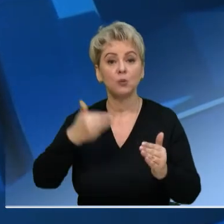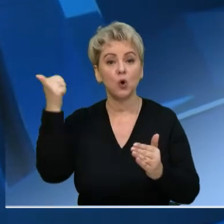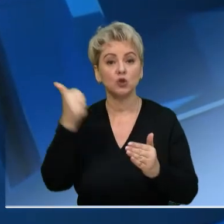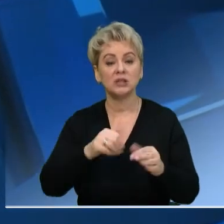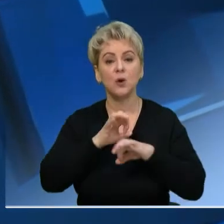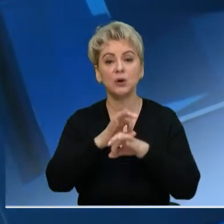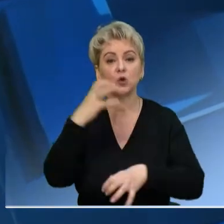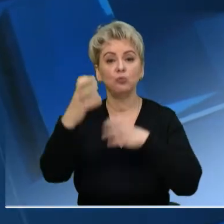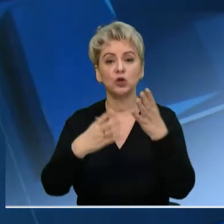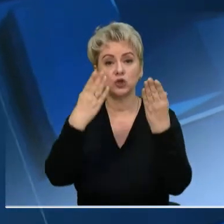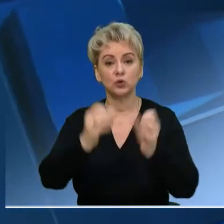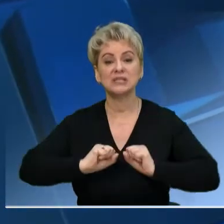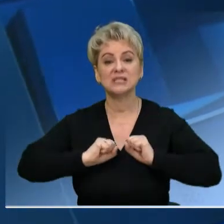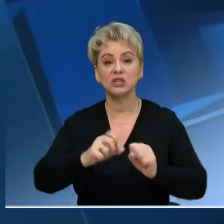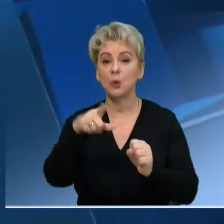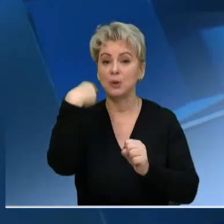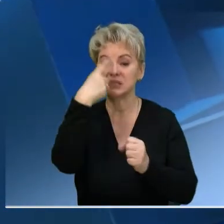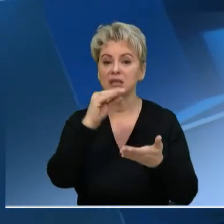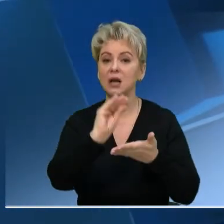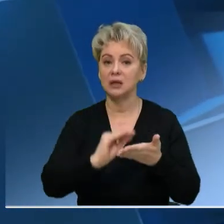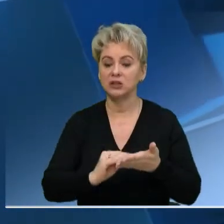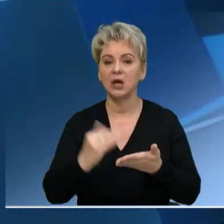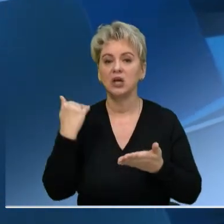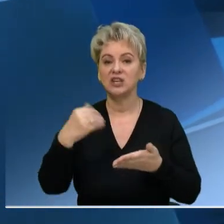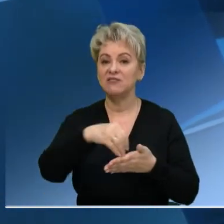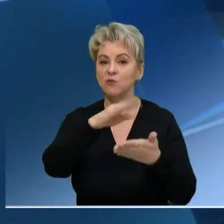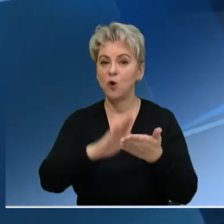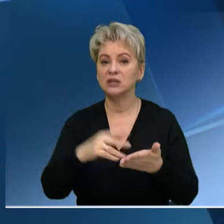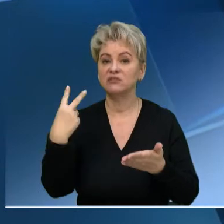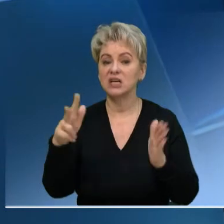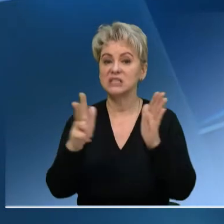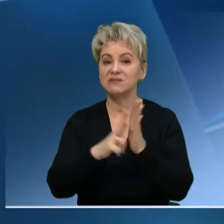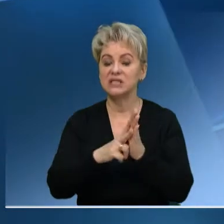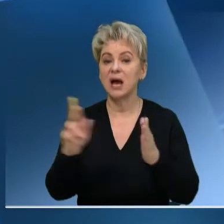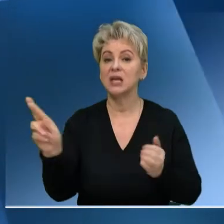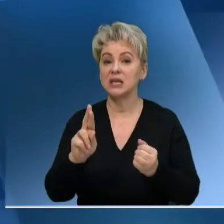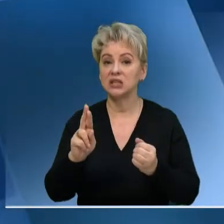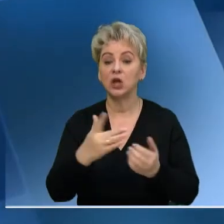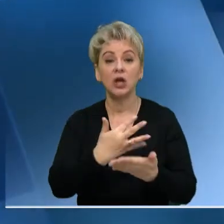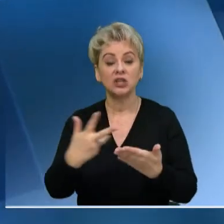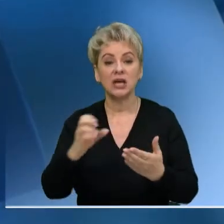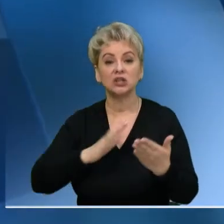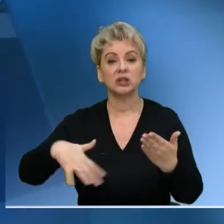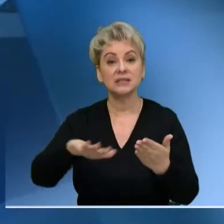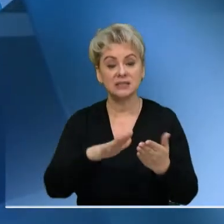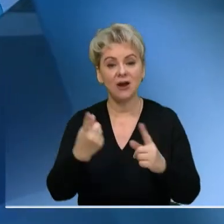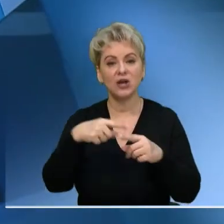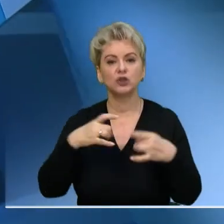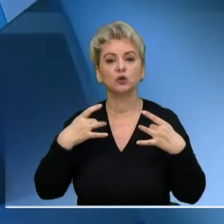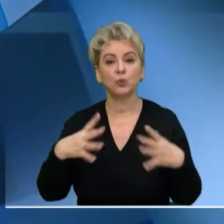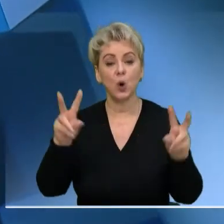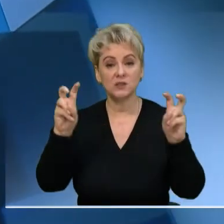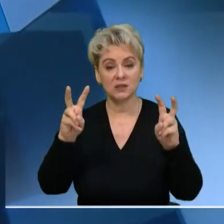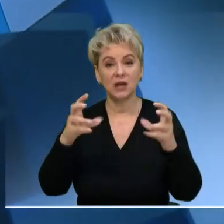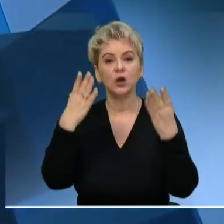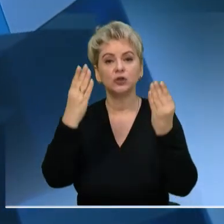неделе прошел Международный день защиты персональных данных. Его отметили 28 января. И в некоторых странах этот праздник